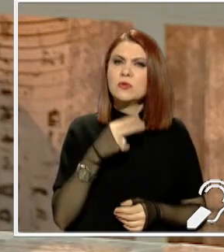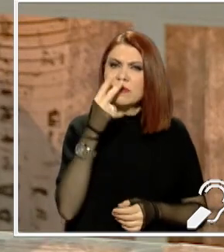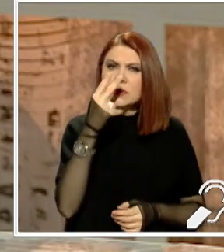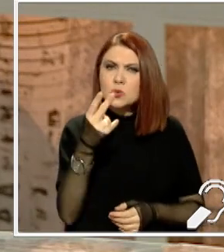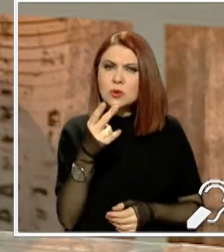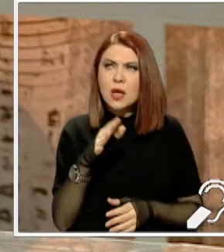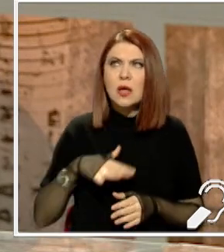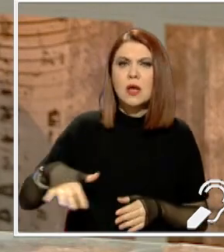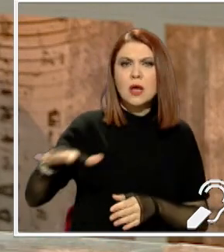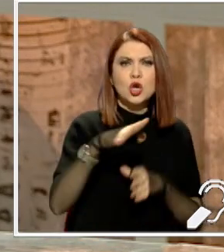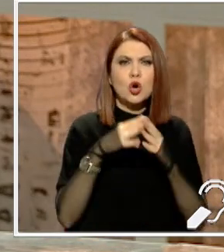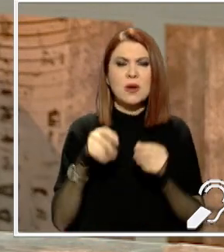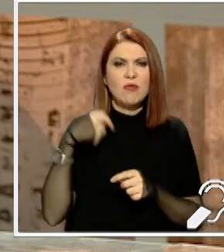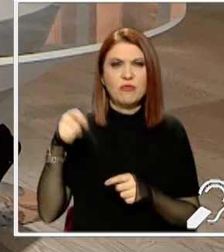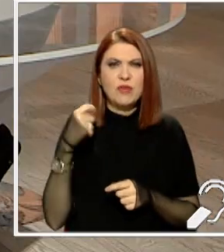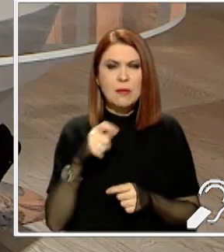văzute în țară filmele?